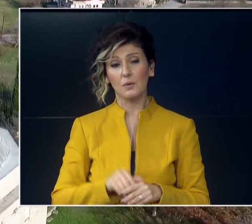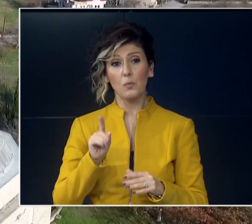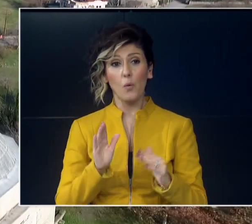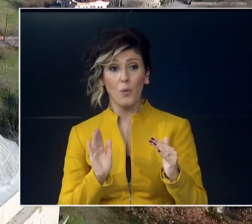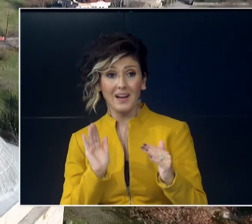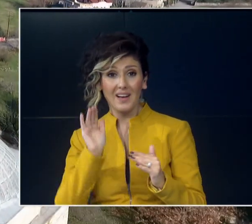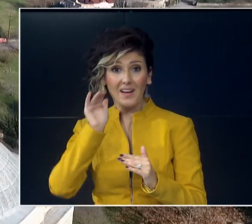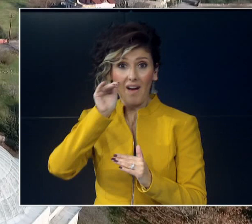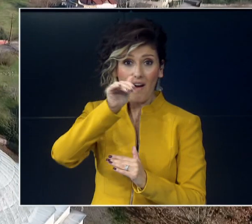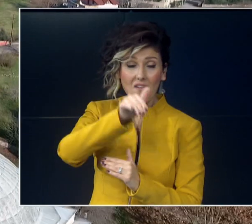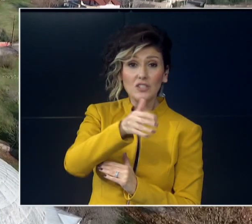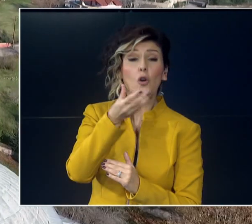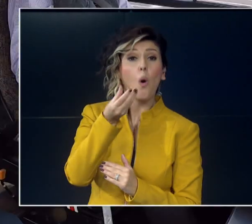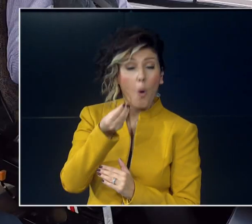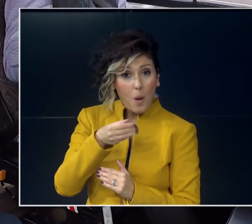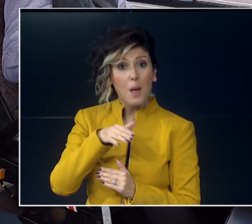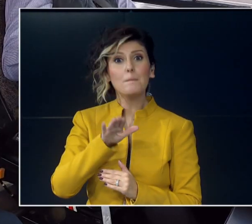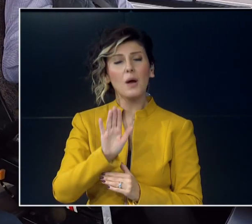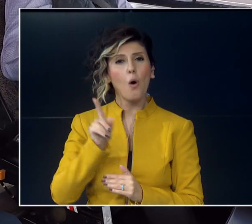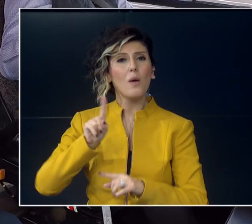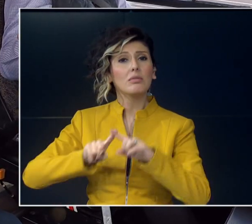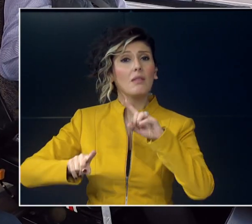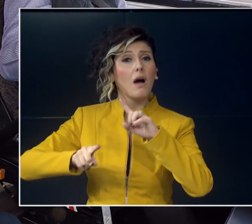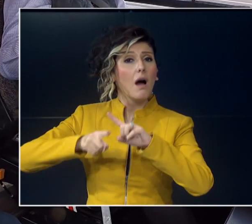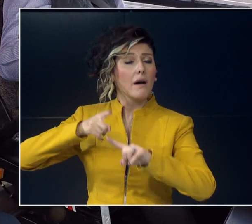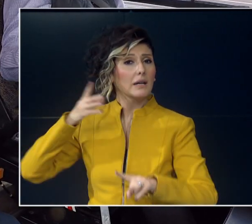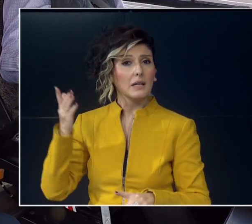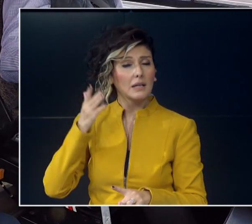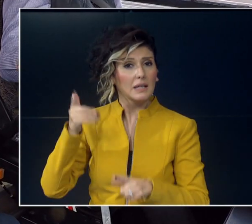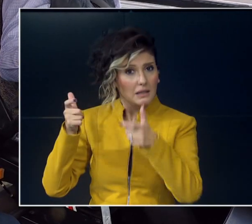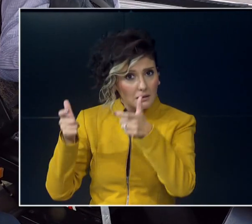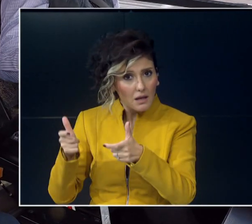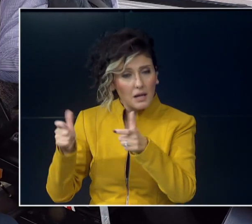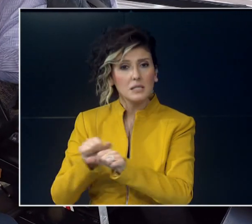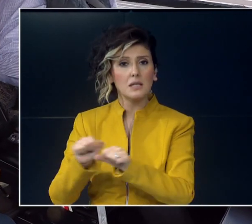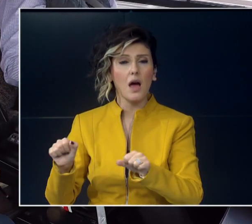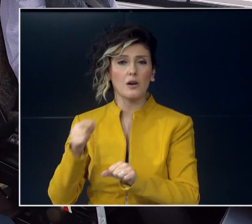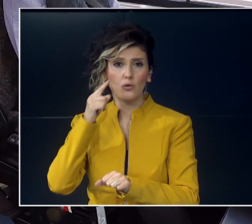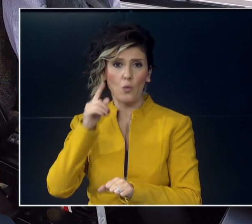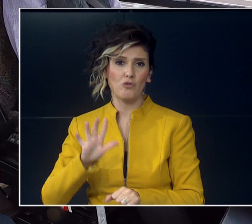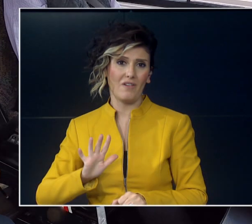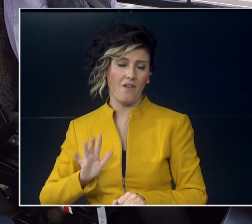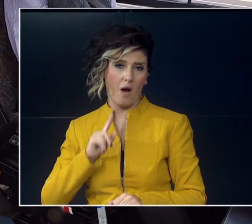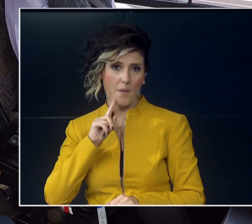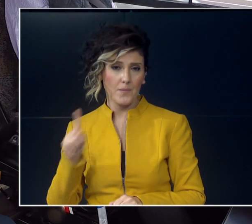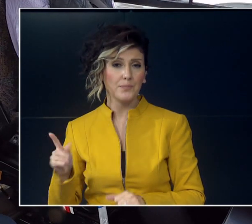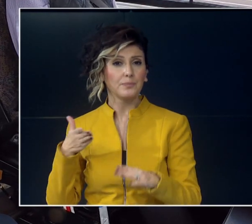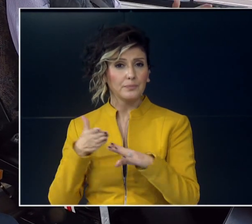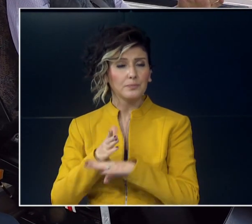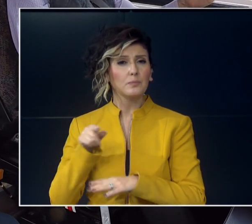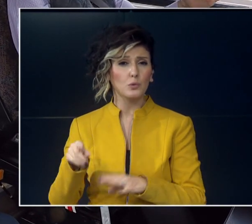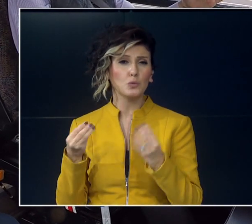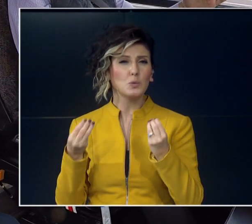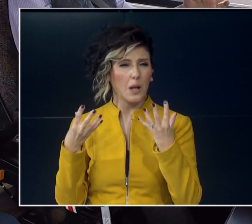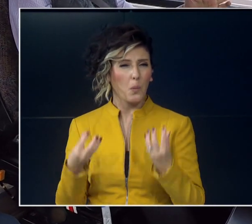kavisi vermeseydik oradaki o tarihi yer zarar görecekti. Aslında bu da